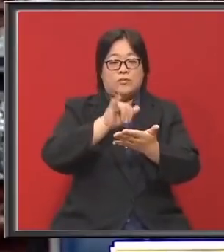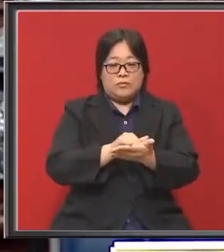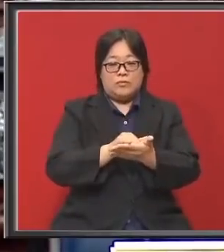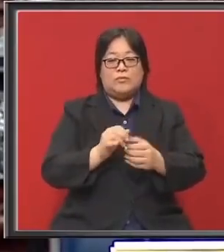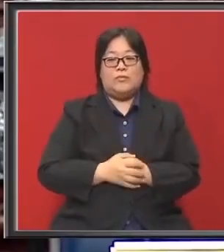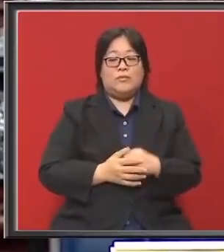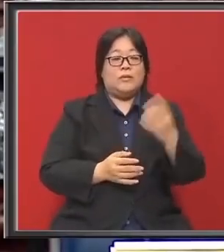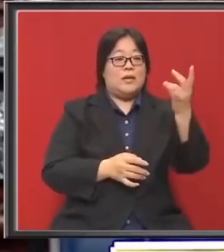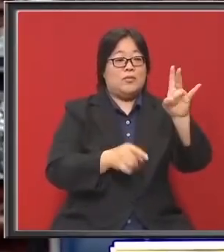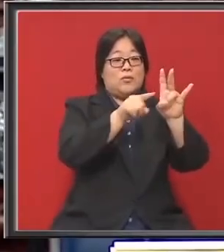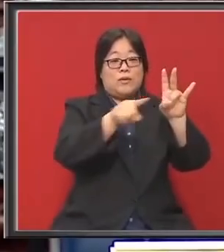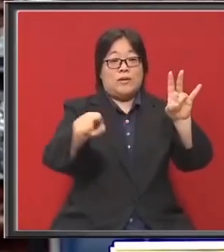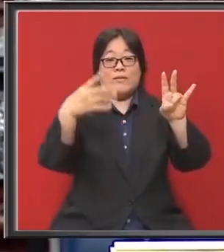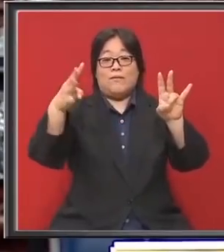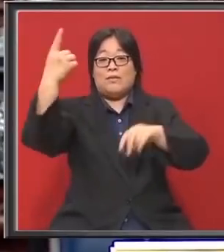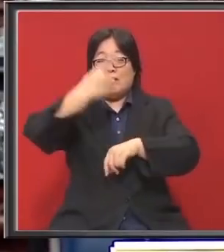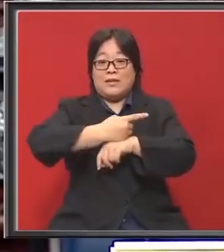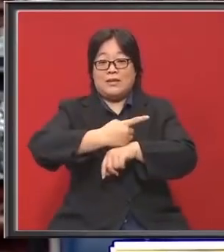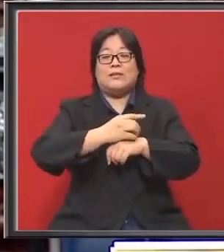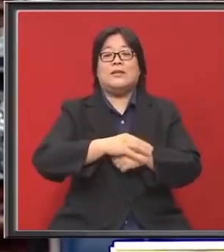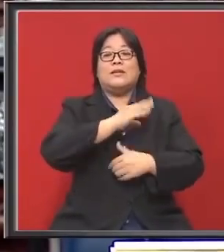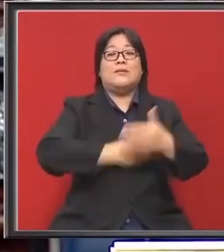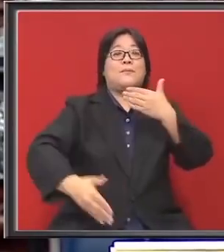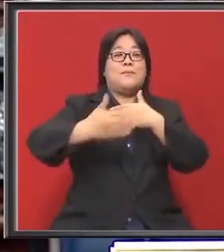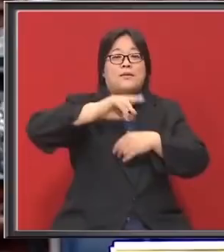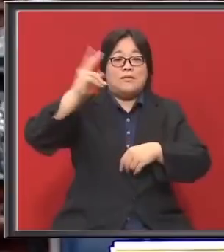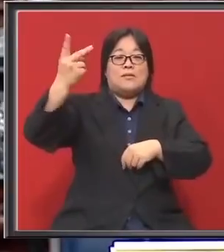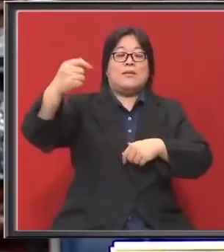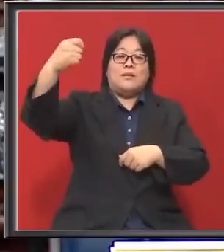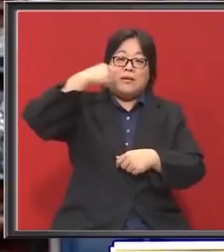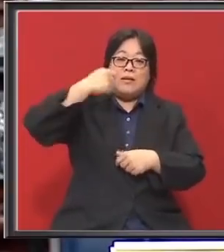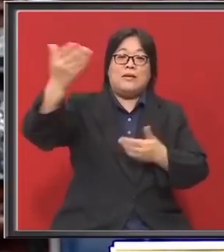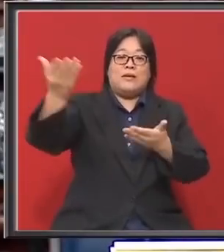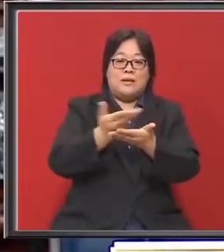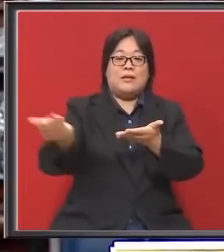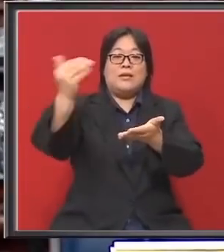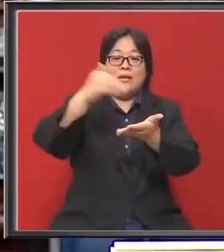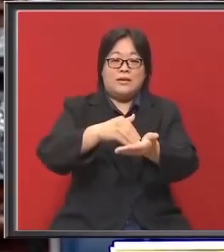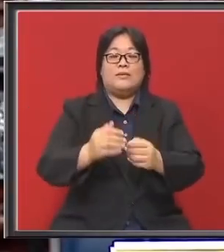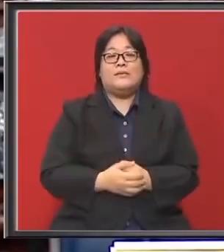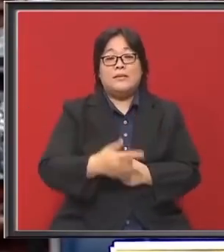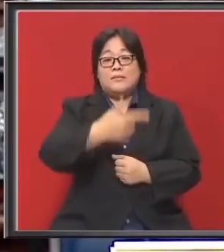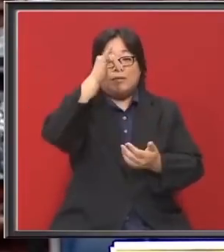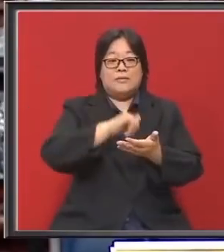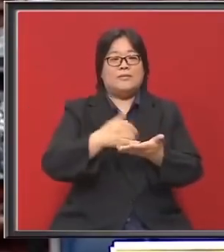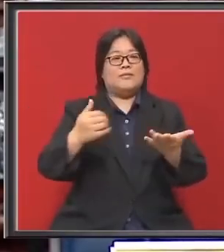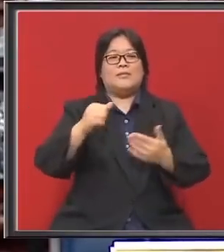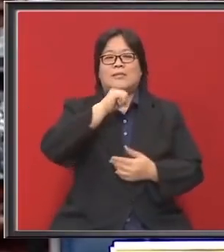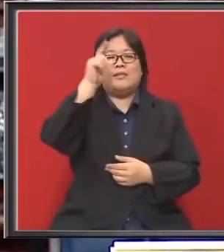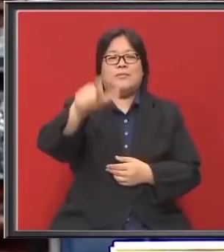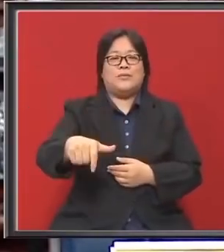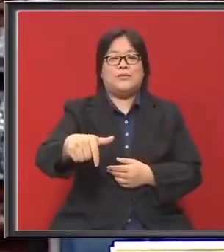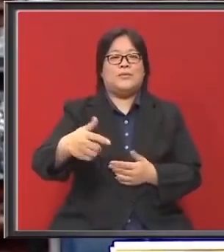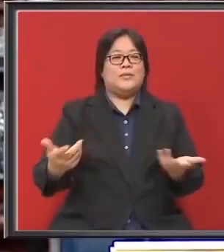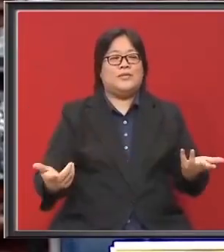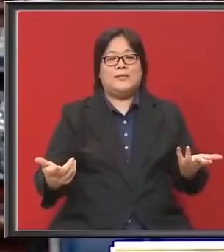other two atuh fotoin DC Dewi comeback dulu di swab test ataupun Sharingan itu tadi jadi Tidaklah Tidak